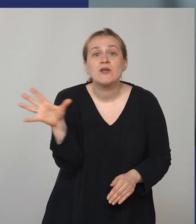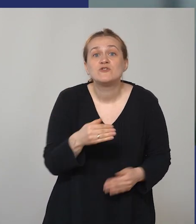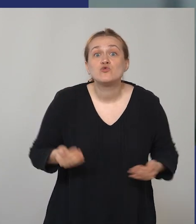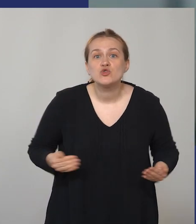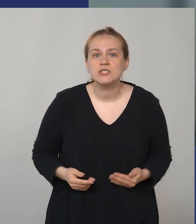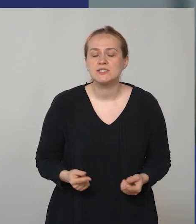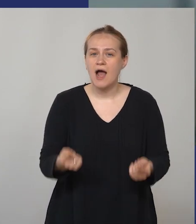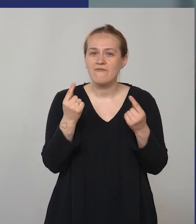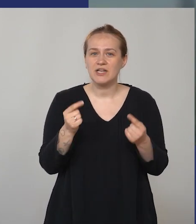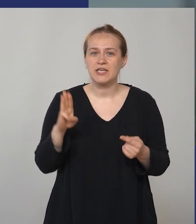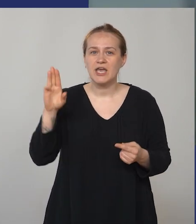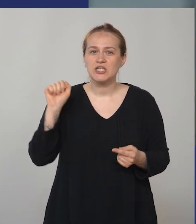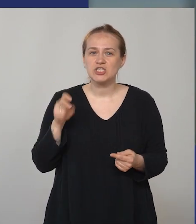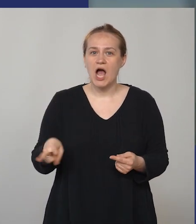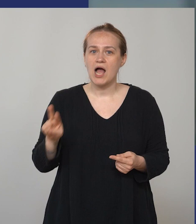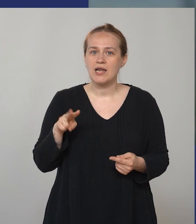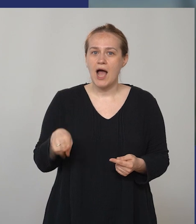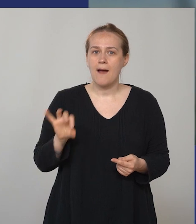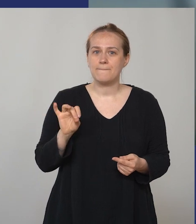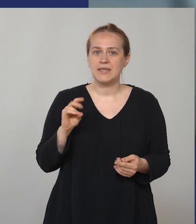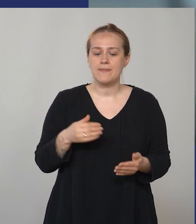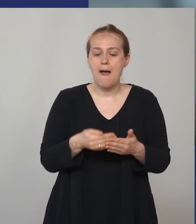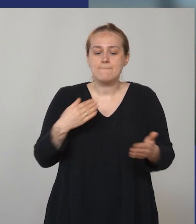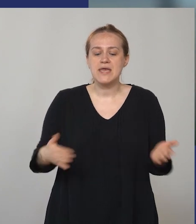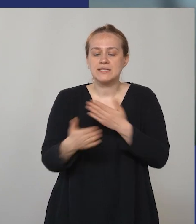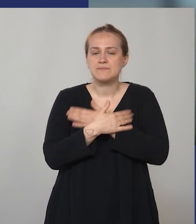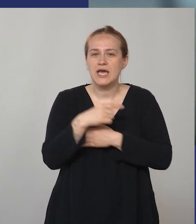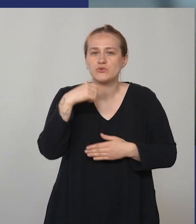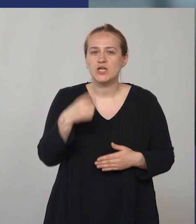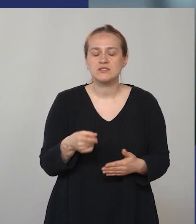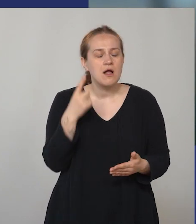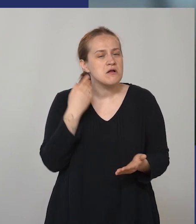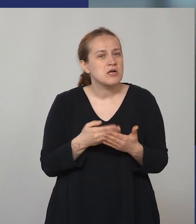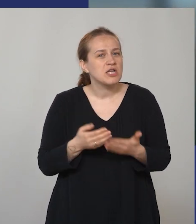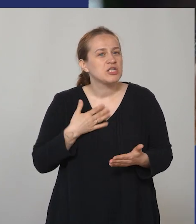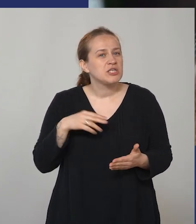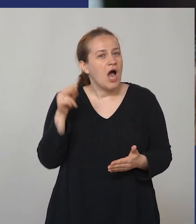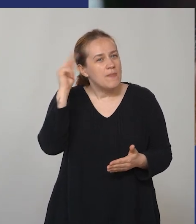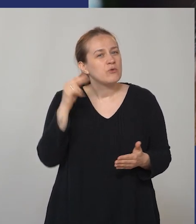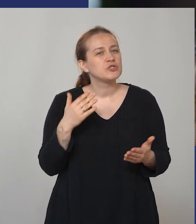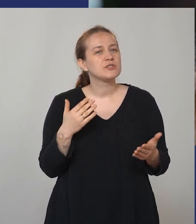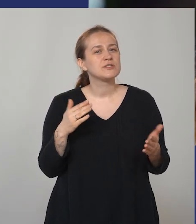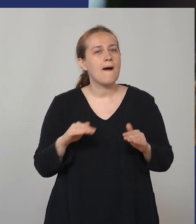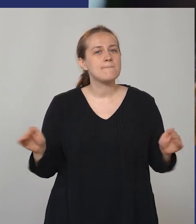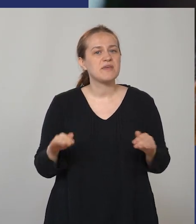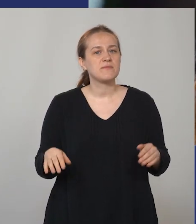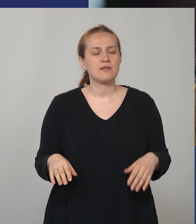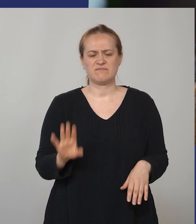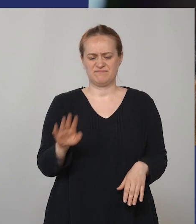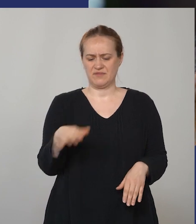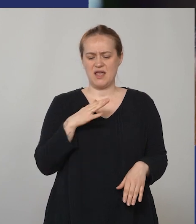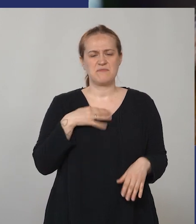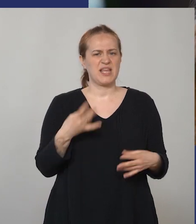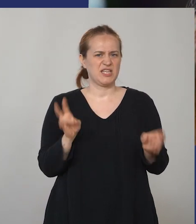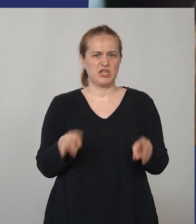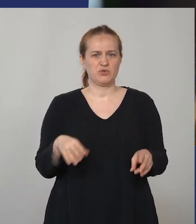жизнь. Великий Шаляпин только перед смертью сказал: «Кажется, я научился петь». Мне это не нужно. Мне и так есть